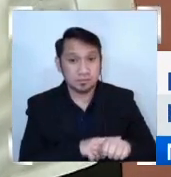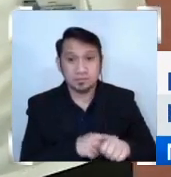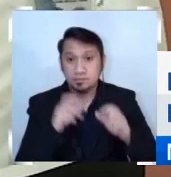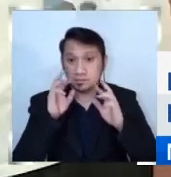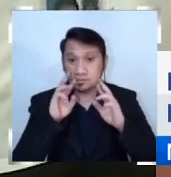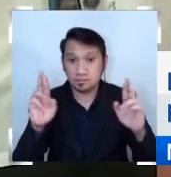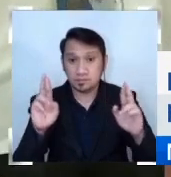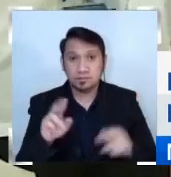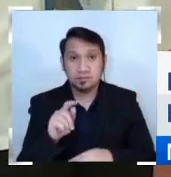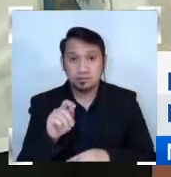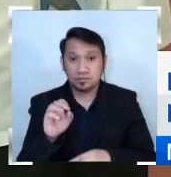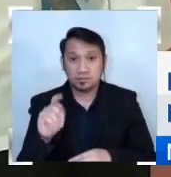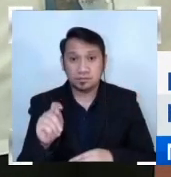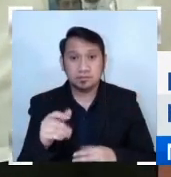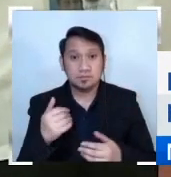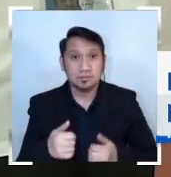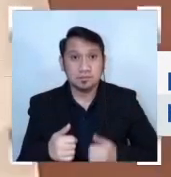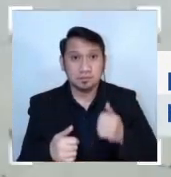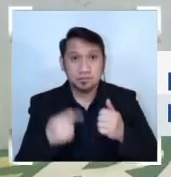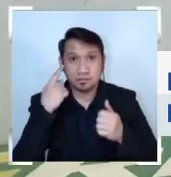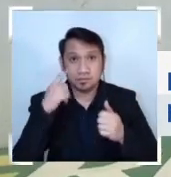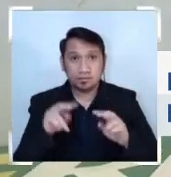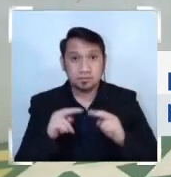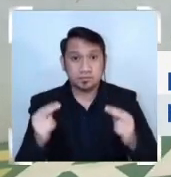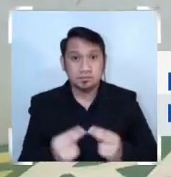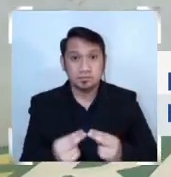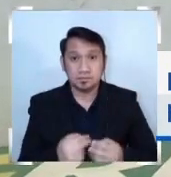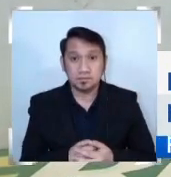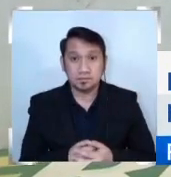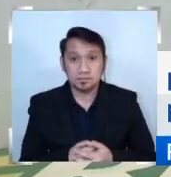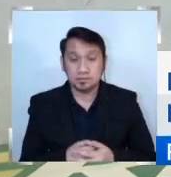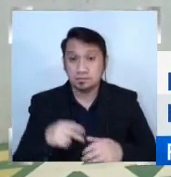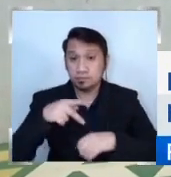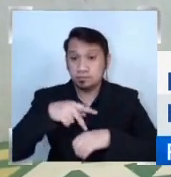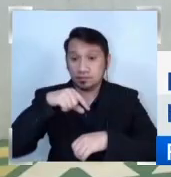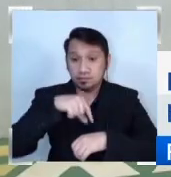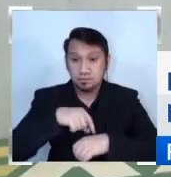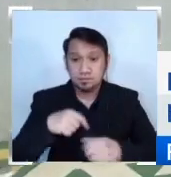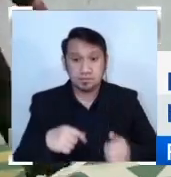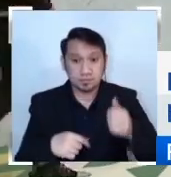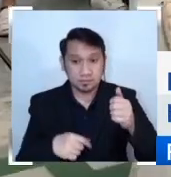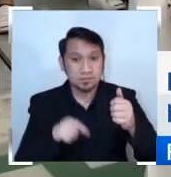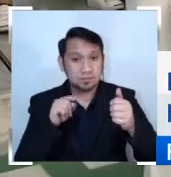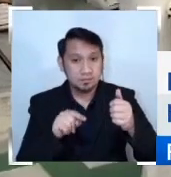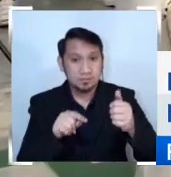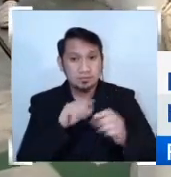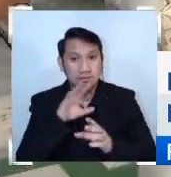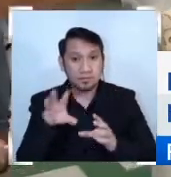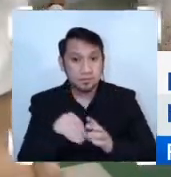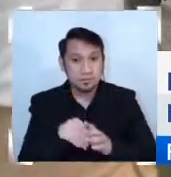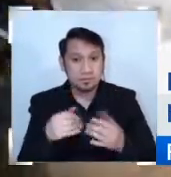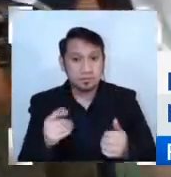Tito Sanchez ang nanalo para sa posisyon. Sa Paranaque, panalo sa pagka-alkalde ang kasalukuyang 1st